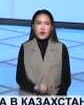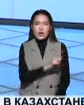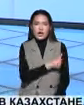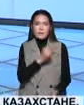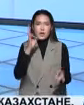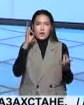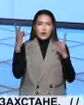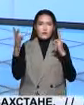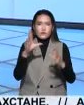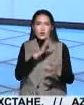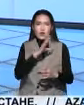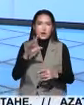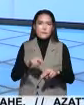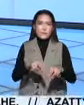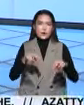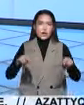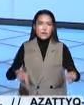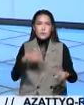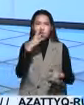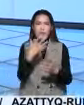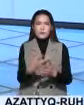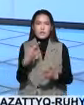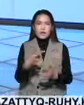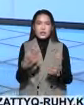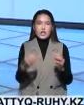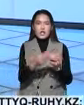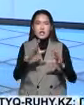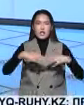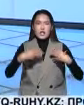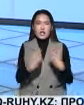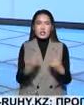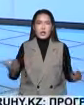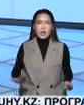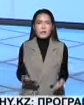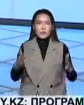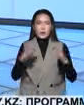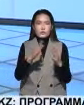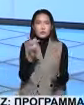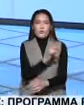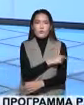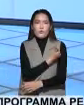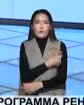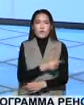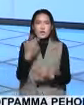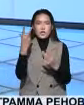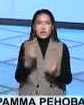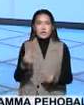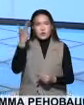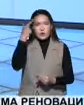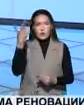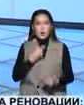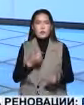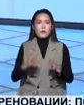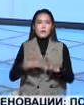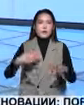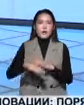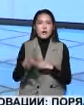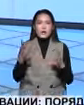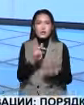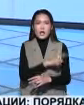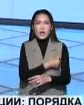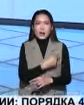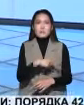Медицинский скандал разгорается в Петропавловске. Почти 20 семей, проживающих в доме врача, на днях получили уведомление о выселении. Медиков,